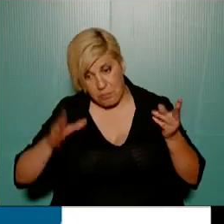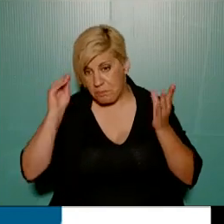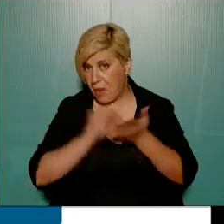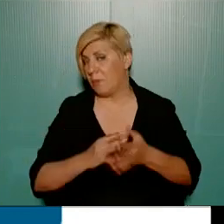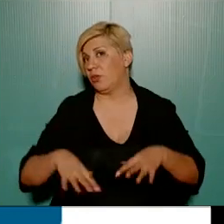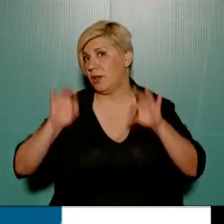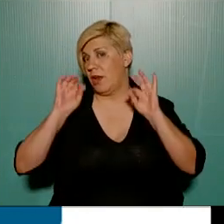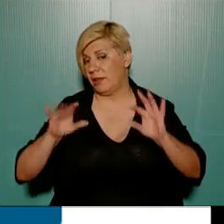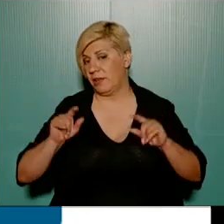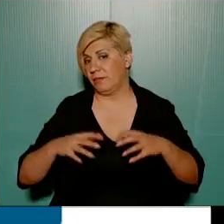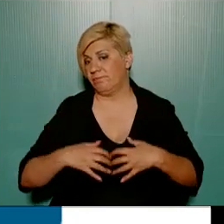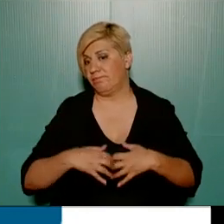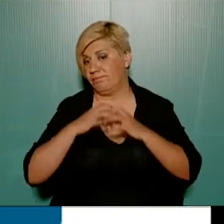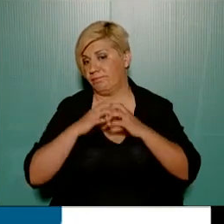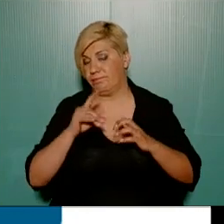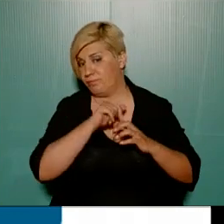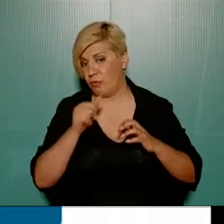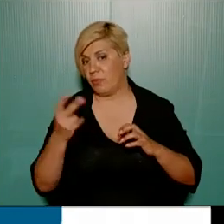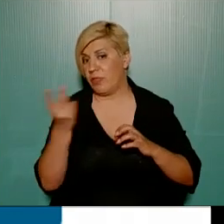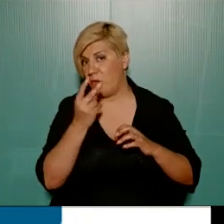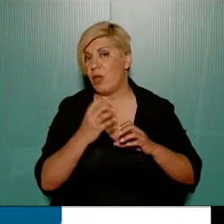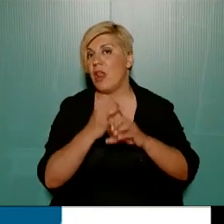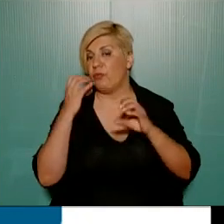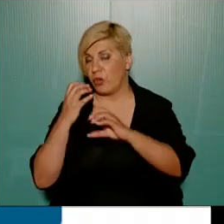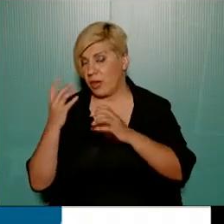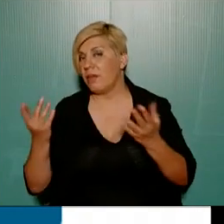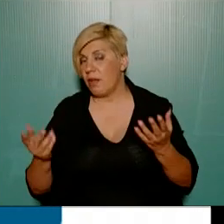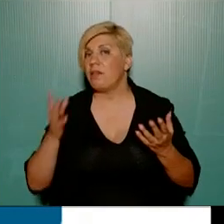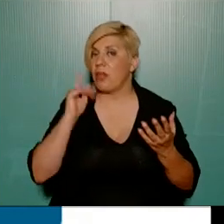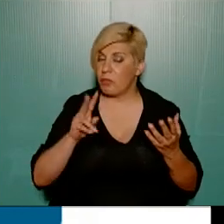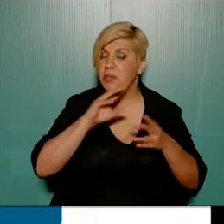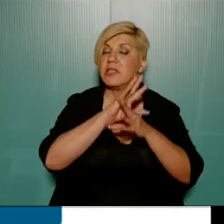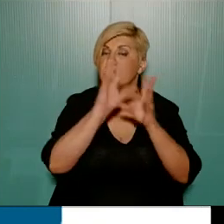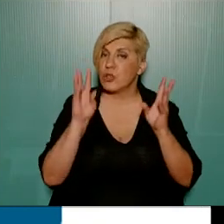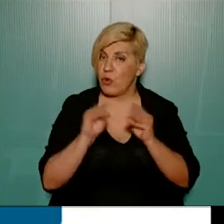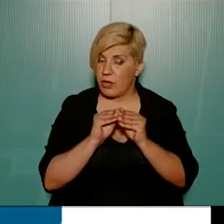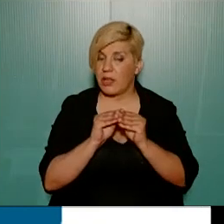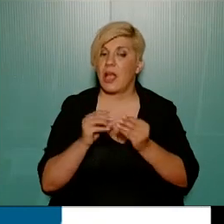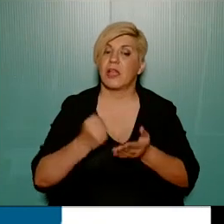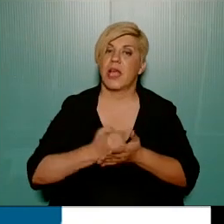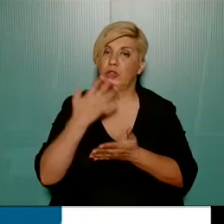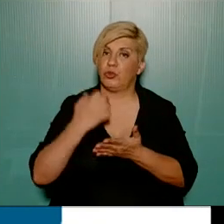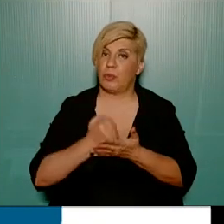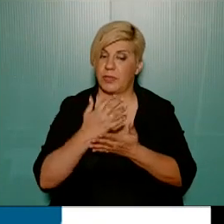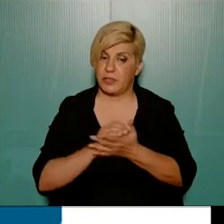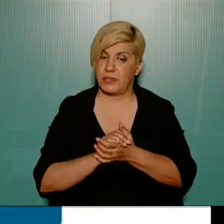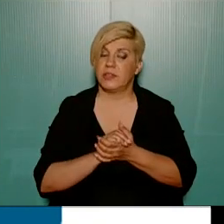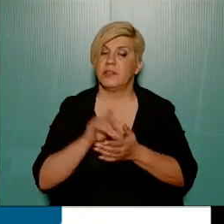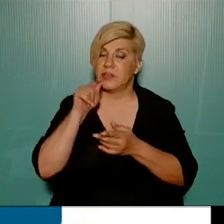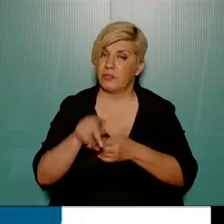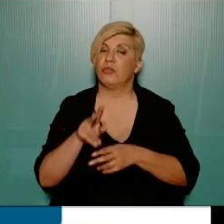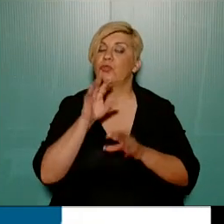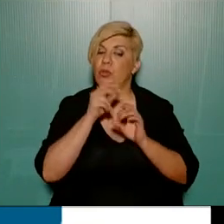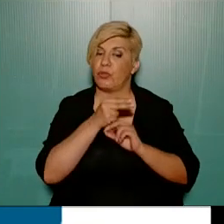το νήμα. Και σήμερα να μην περιοριστούμε μόνο στα δύο οχήματα, αλλά να δούμε συνολικά την αξιοποίηση σε αυτή την